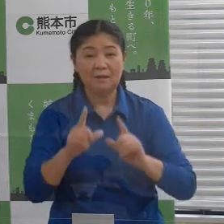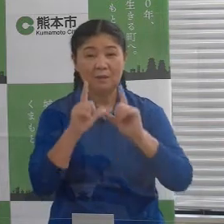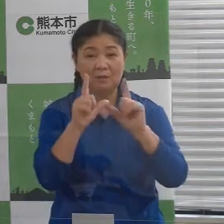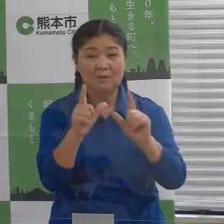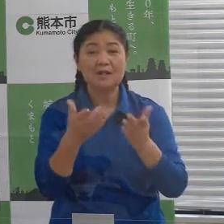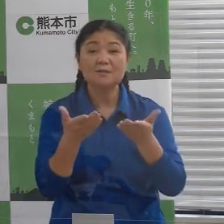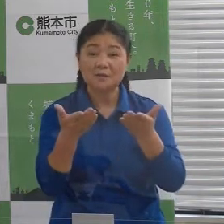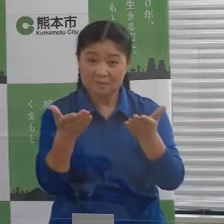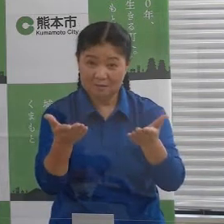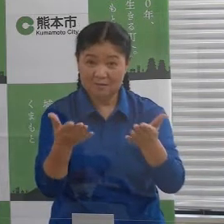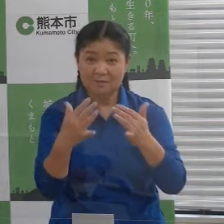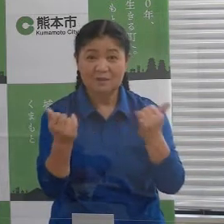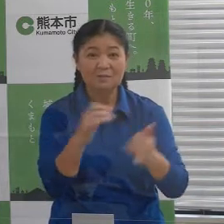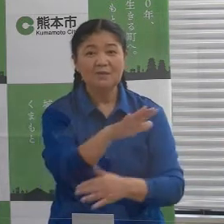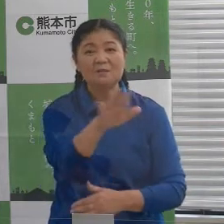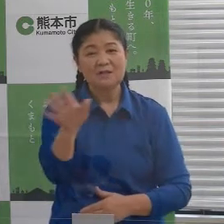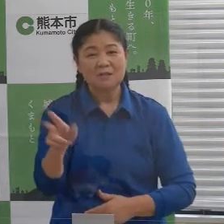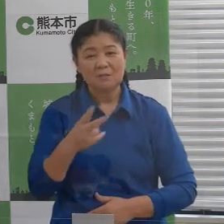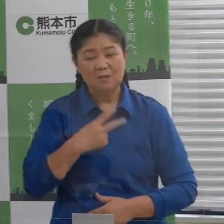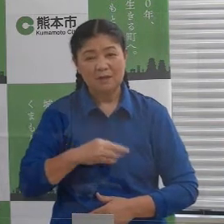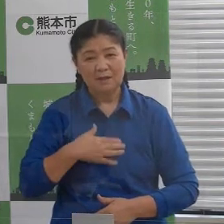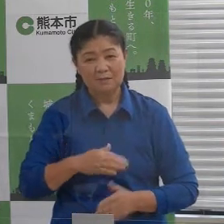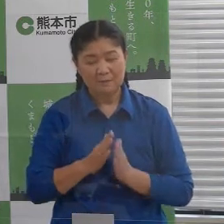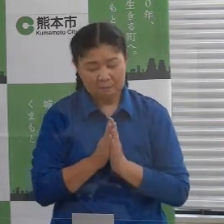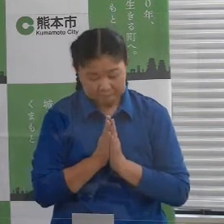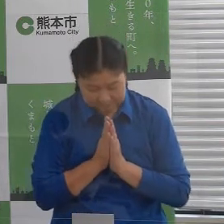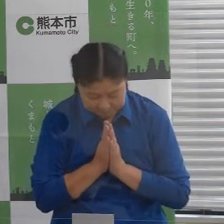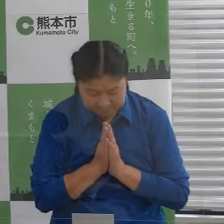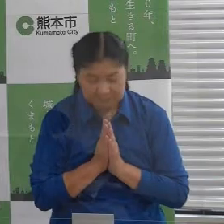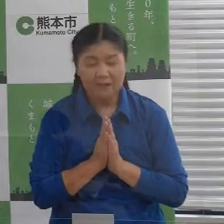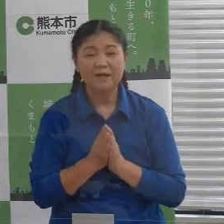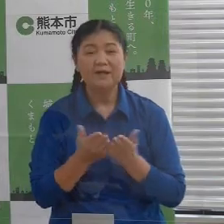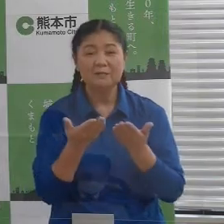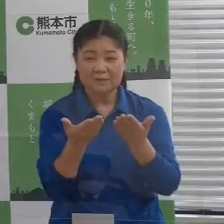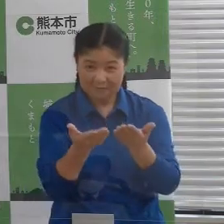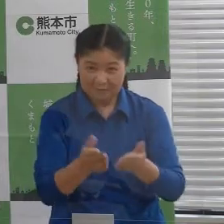ますので、市民の皆様のご理解をどうぞよろしくお願い申し上げます。